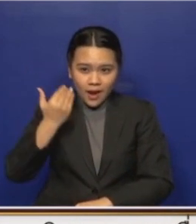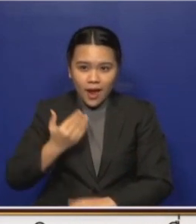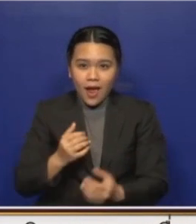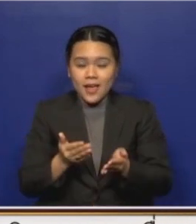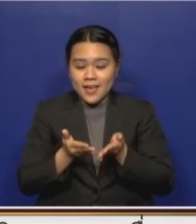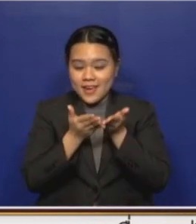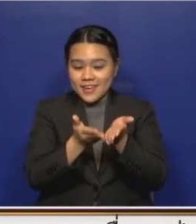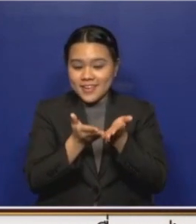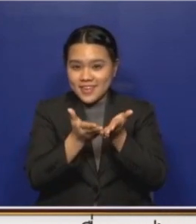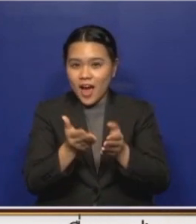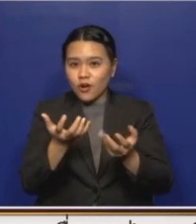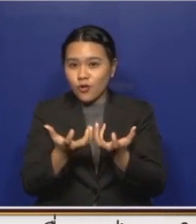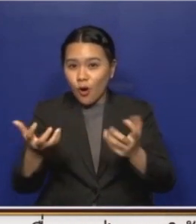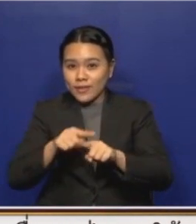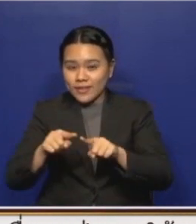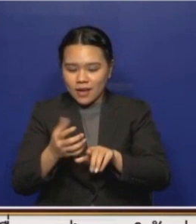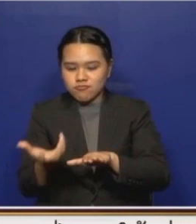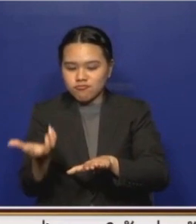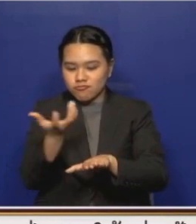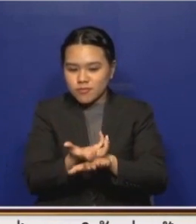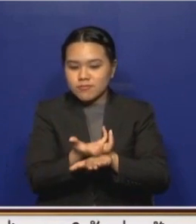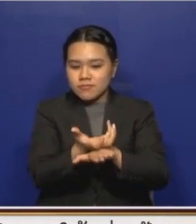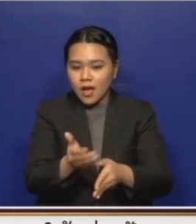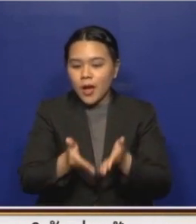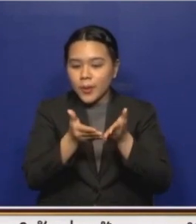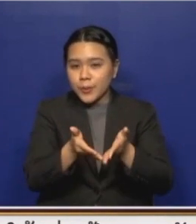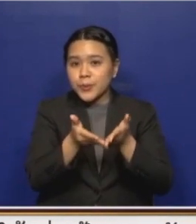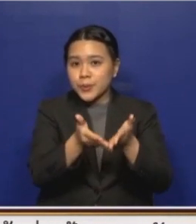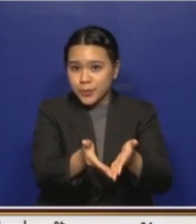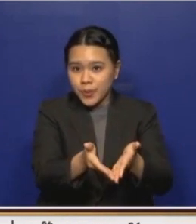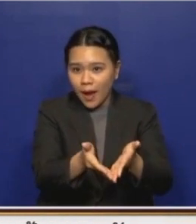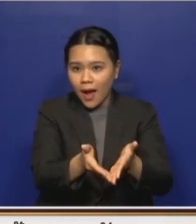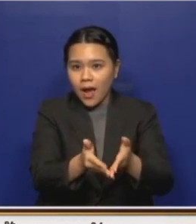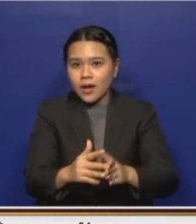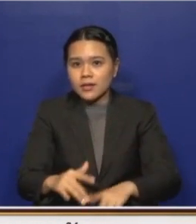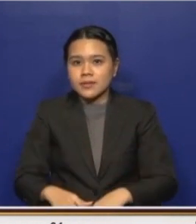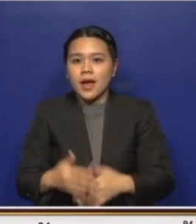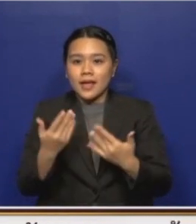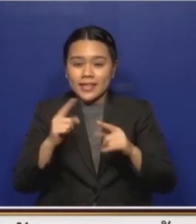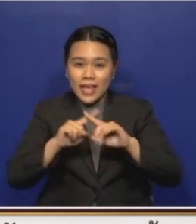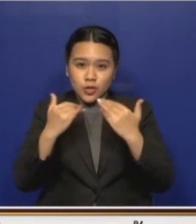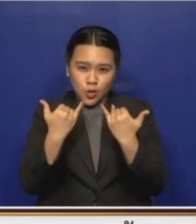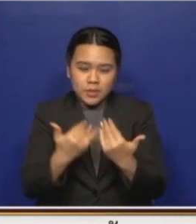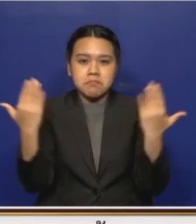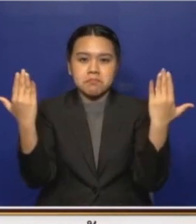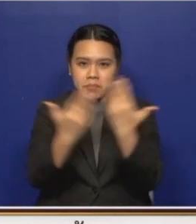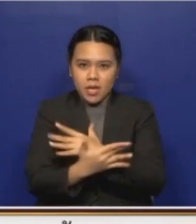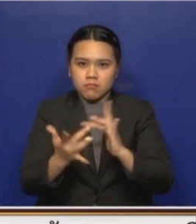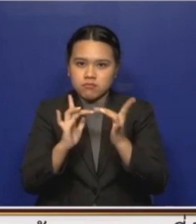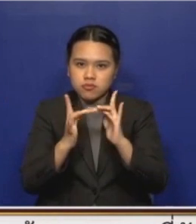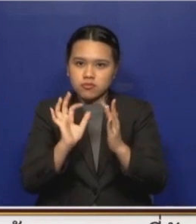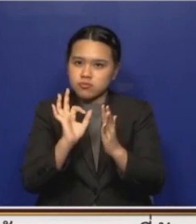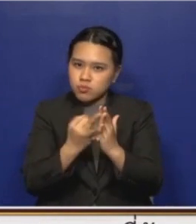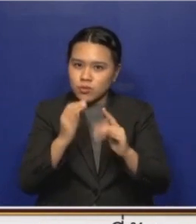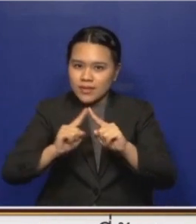ไลน์ฮะ2ปีที่แล้วผมพยายามเตือนรัฐบาลฮะว่าตัวเลขตรงนี้เนี่ยมันจะก่อให้ไทย